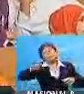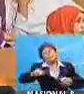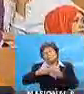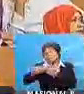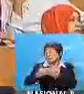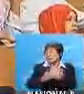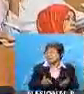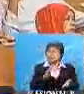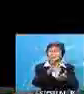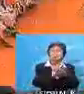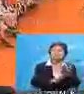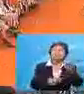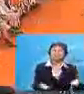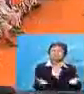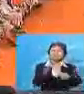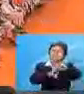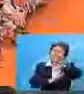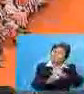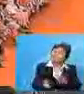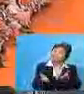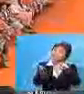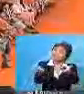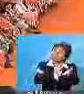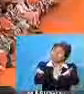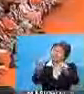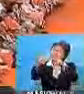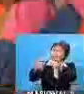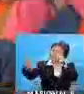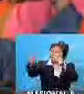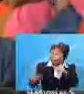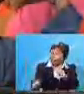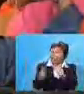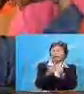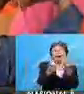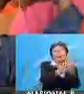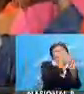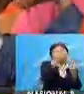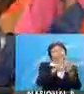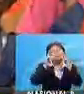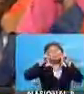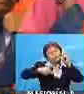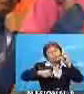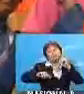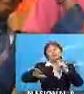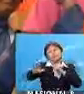menghulurkan tangan persahabatan kepada lawannya apabila beliau boleh dengan mudahnya memalukan